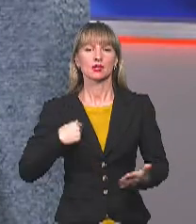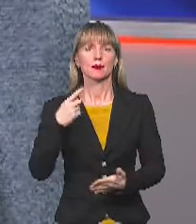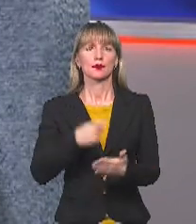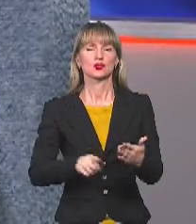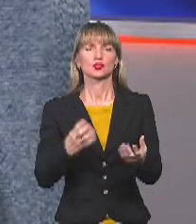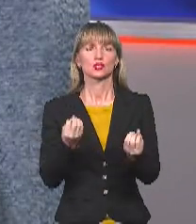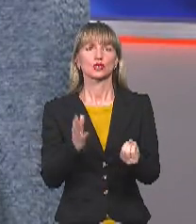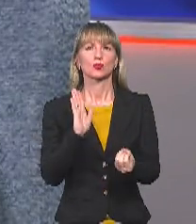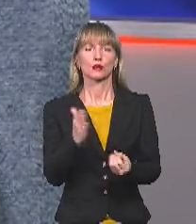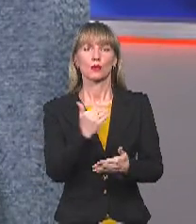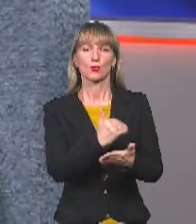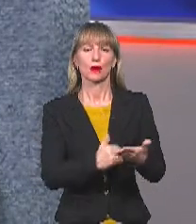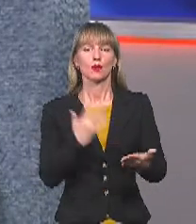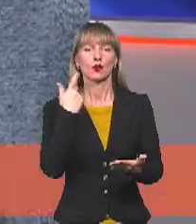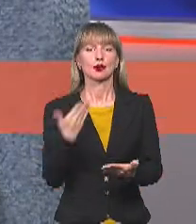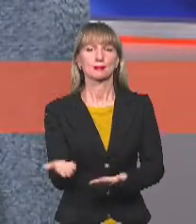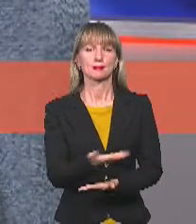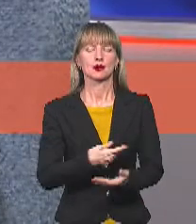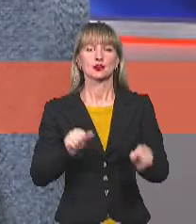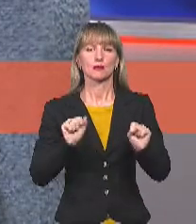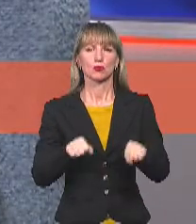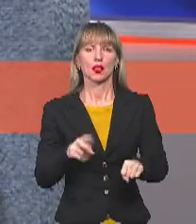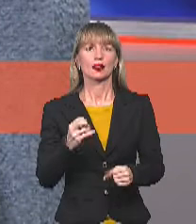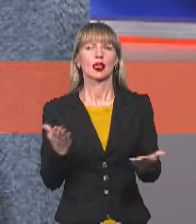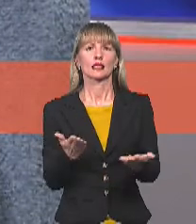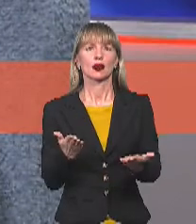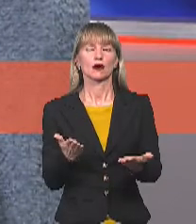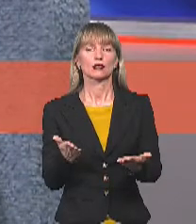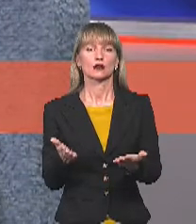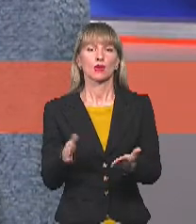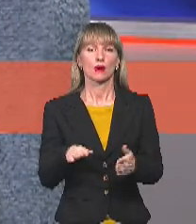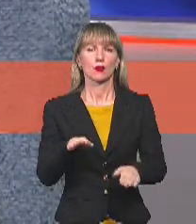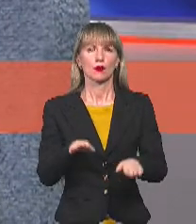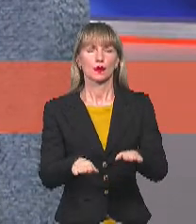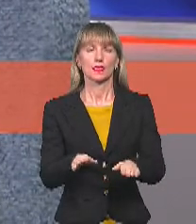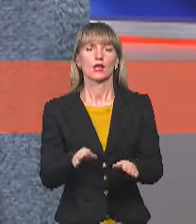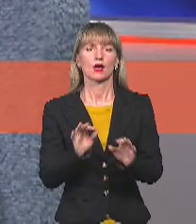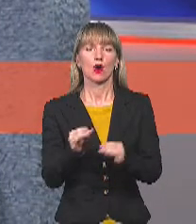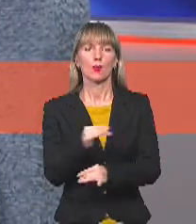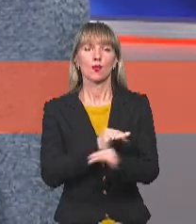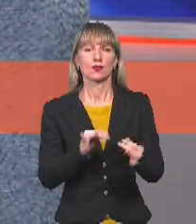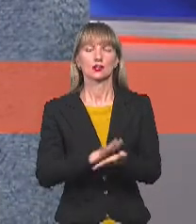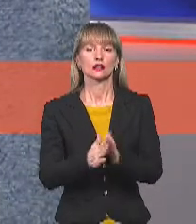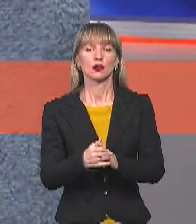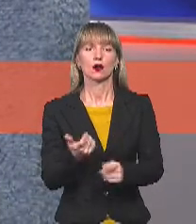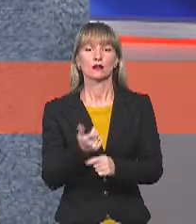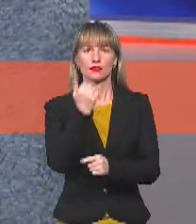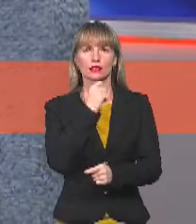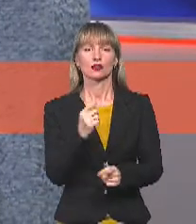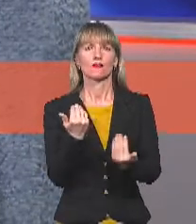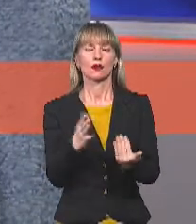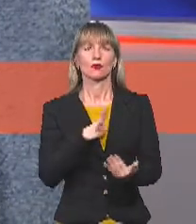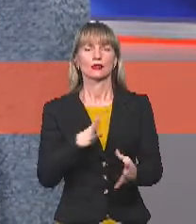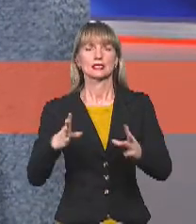що ще у нас будуть програми, коли ми зможемо на якихось проміжкових етапах обговорити ситуацію. Я вам дуже вдячна, що ви